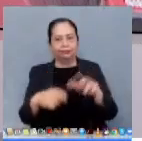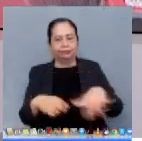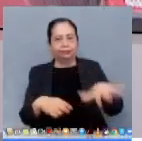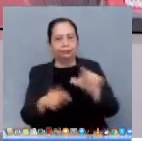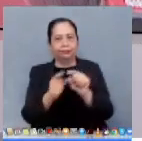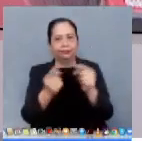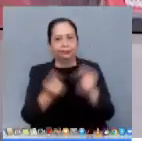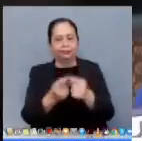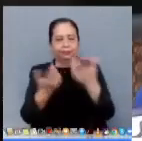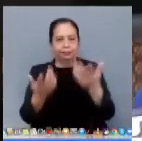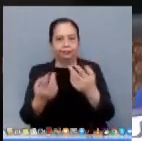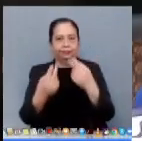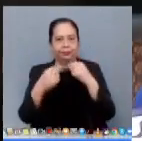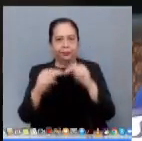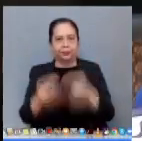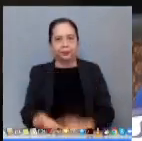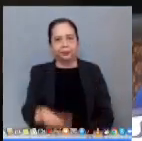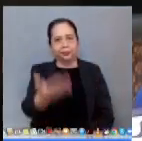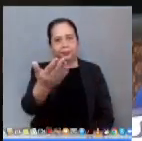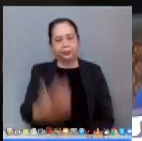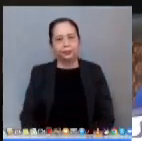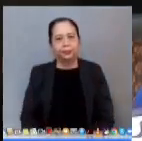unang balita.